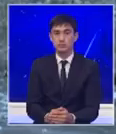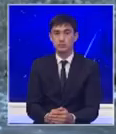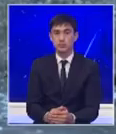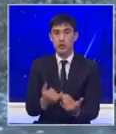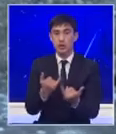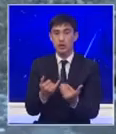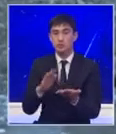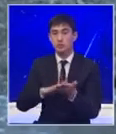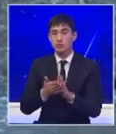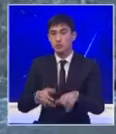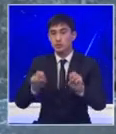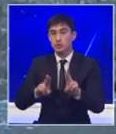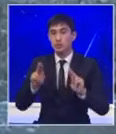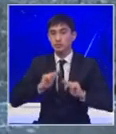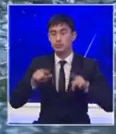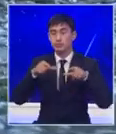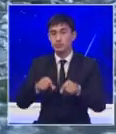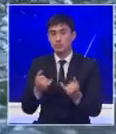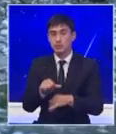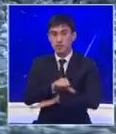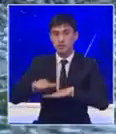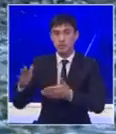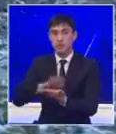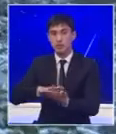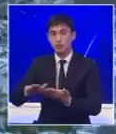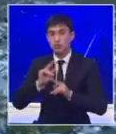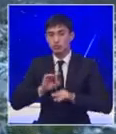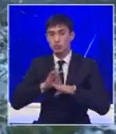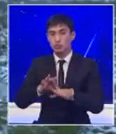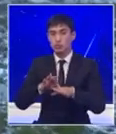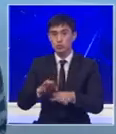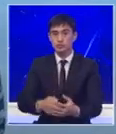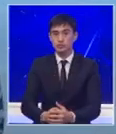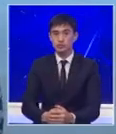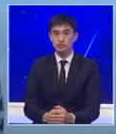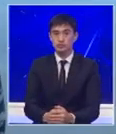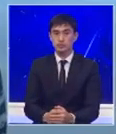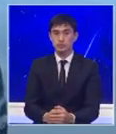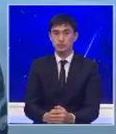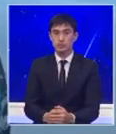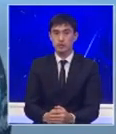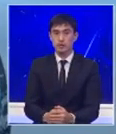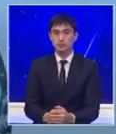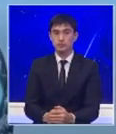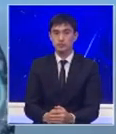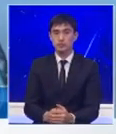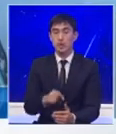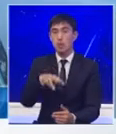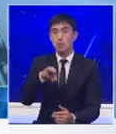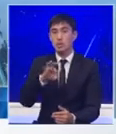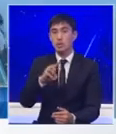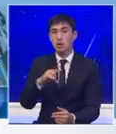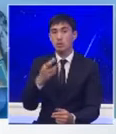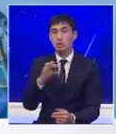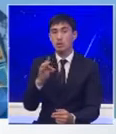Қазір оқиға орнына мамандар жұмылдырылды. Жағалауды тазарту жұмыстары жүргізіліп жатыр. Май шабақтар өлген анықталды, және